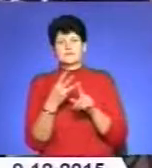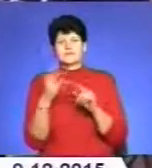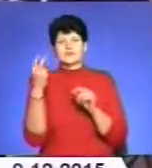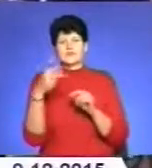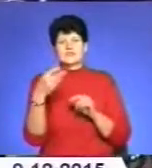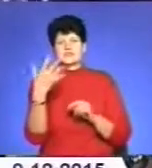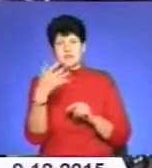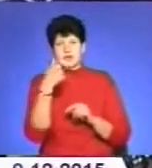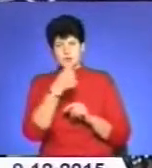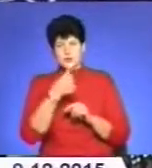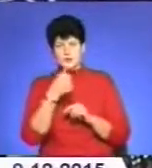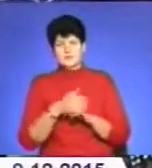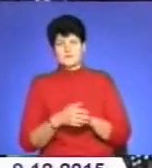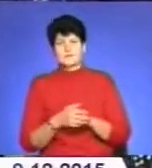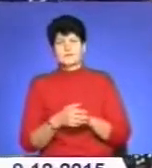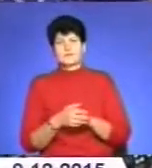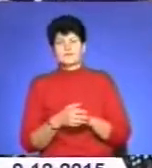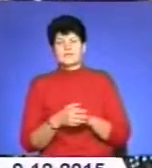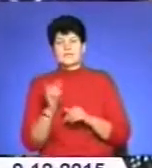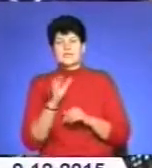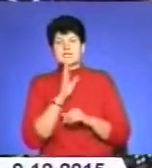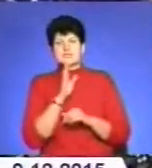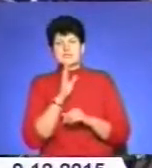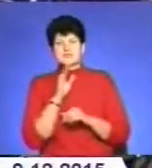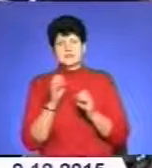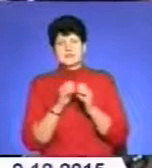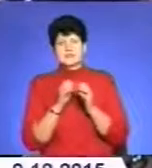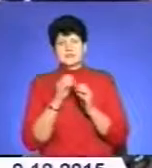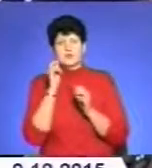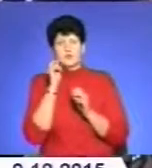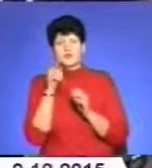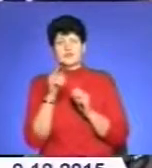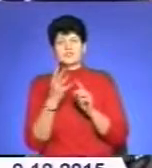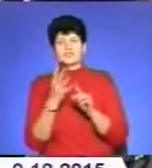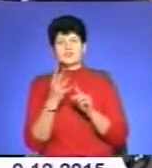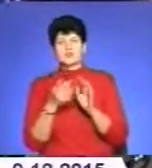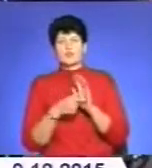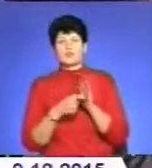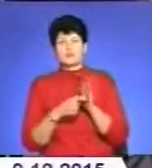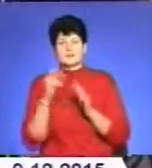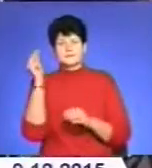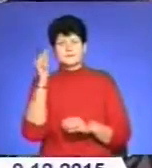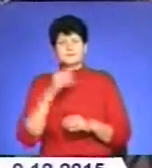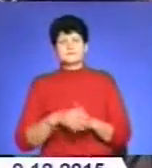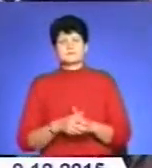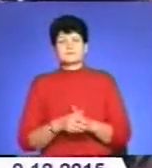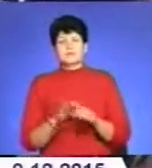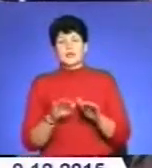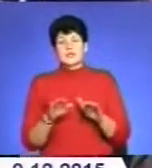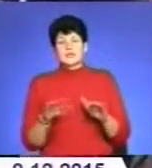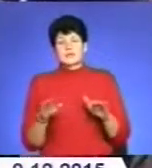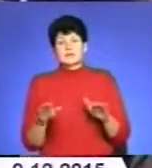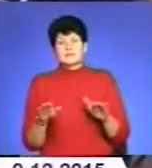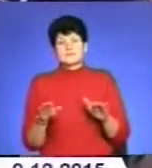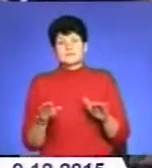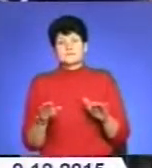25 років. 25 років. І дівчинці 10 років, вона в 4 класі. От, і дітки, ну